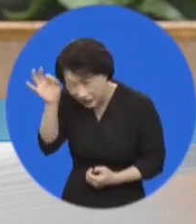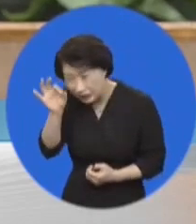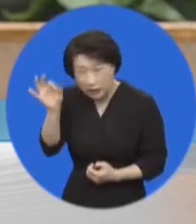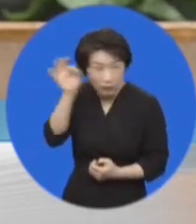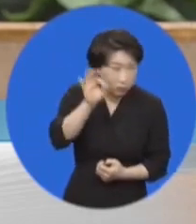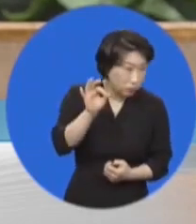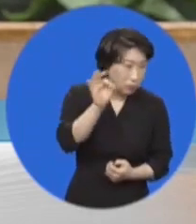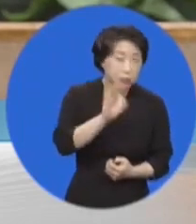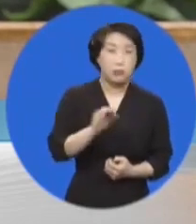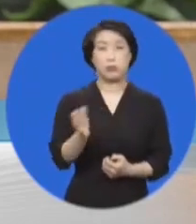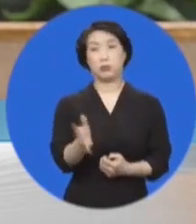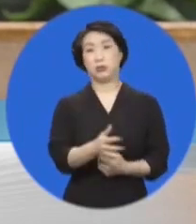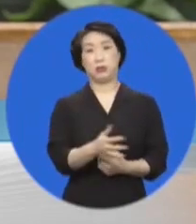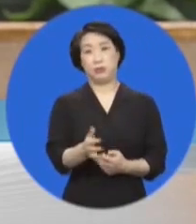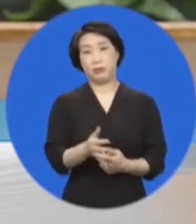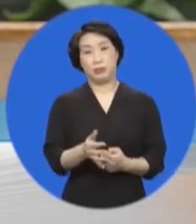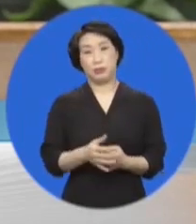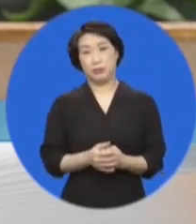찾아봐도